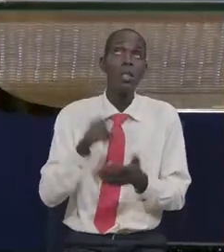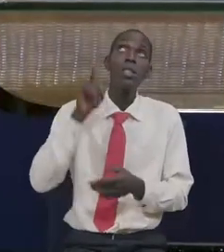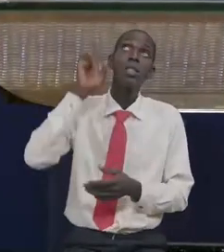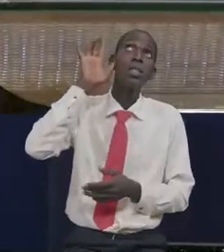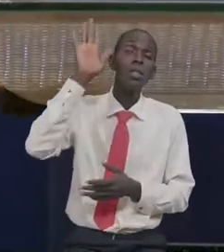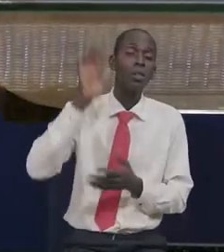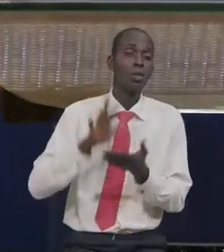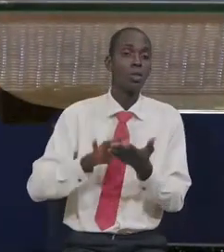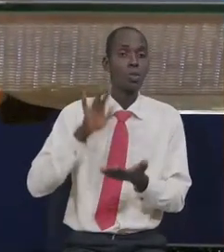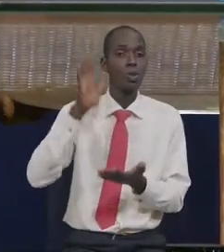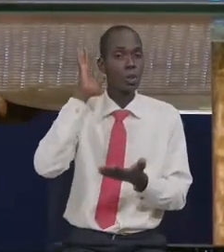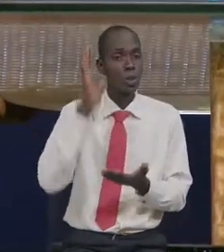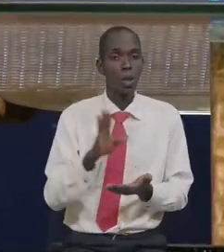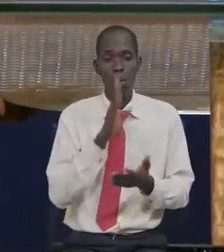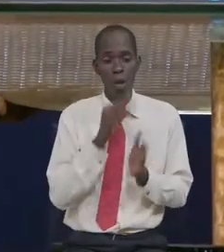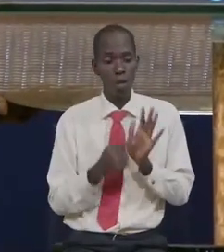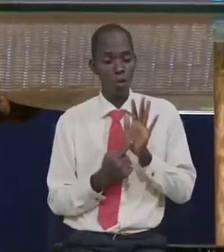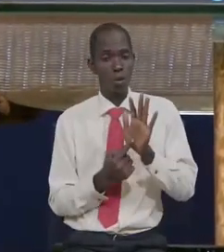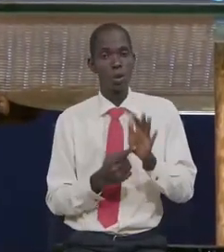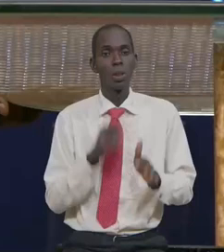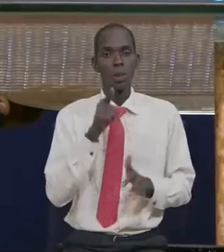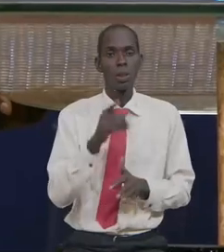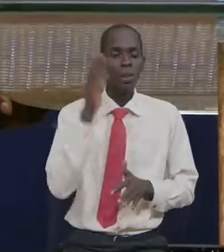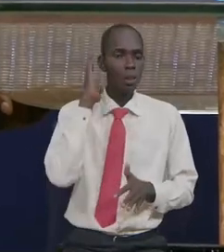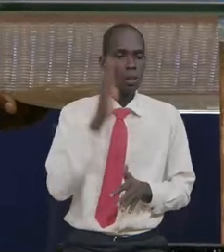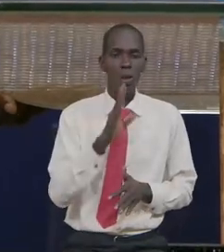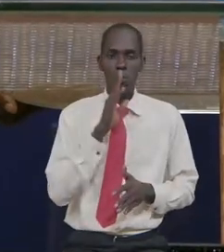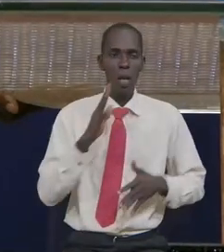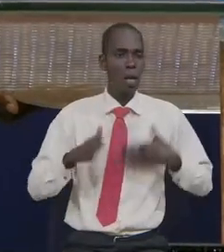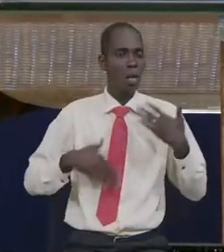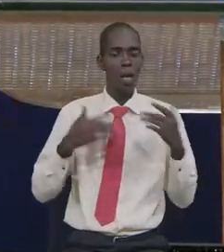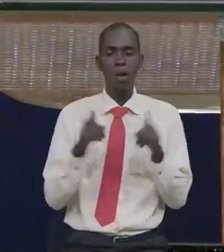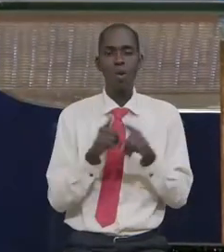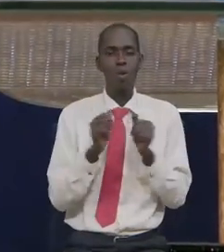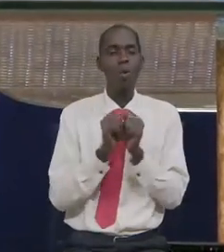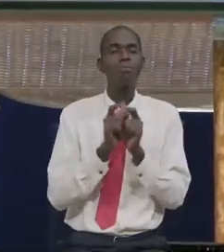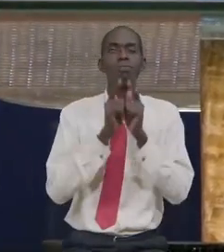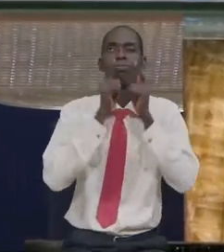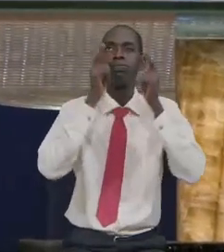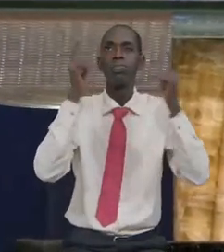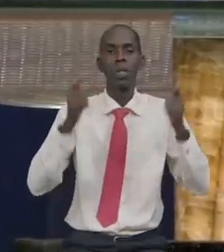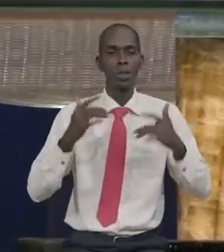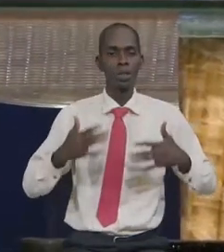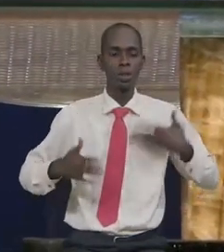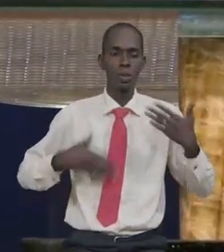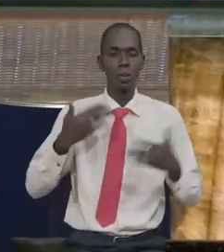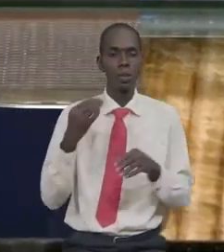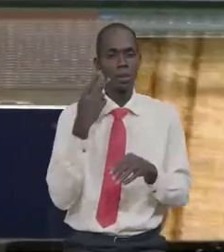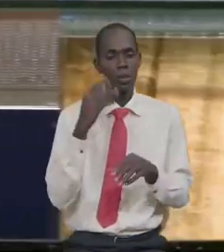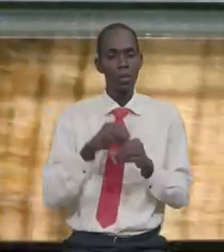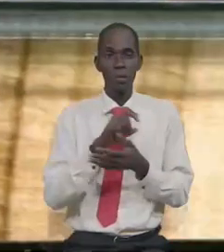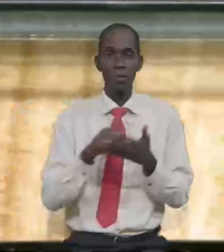la joie et dans l'allégresse lorsque sa gloire apparaîtra. » Le verset 14